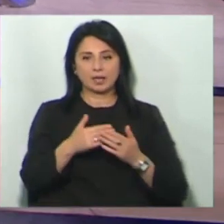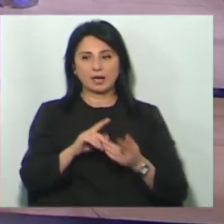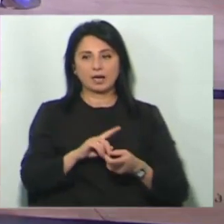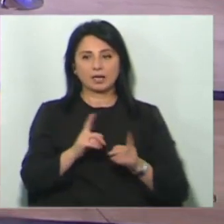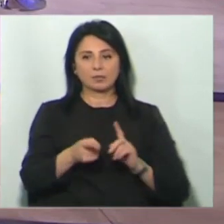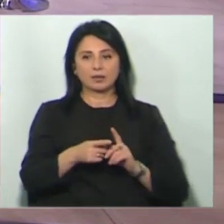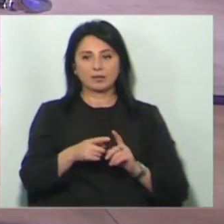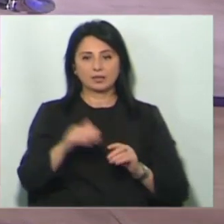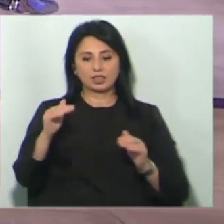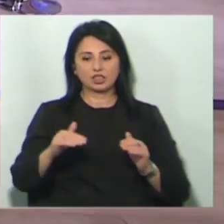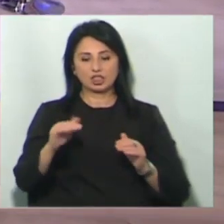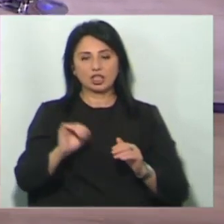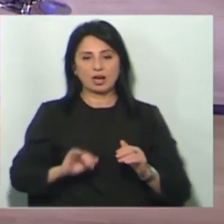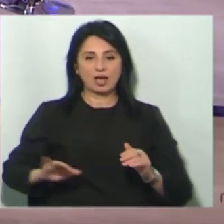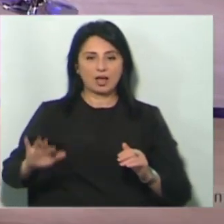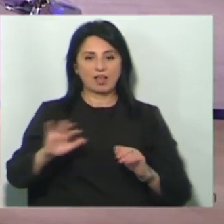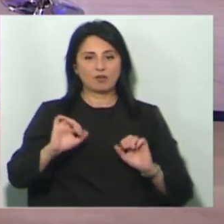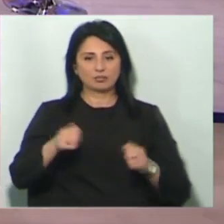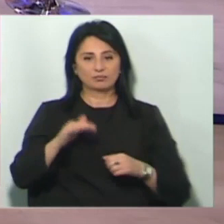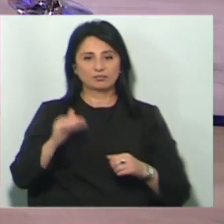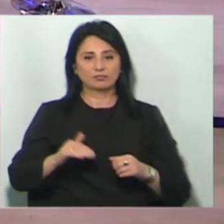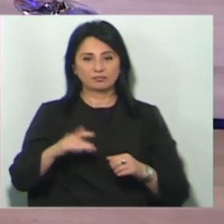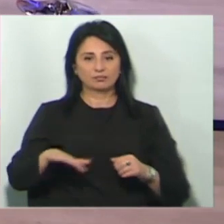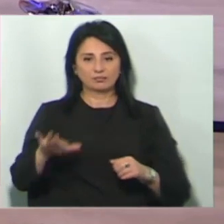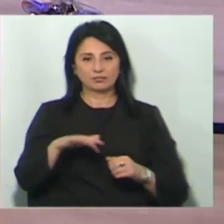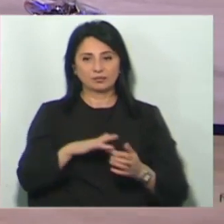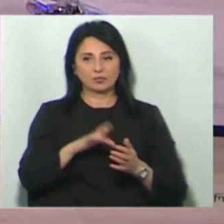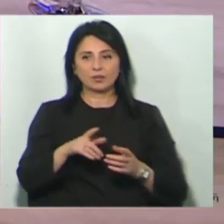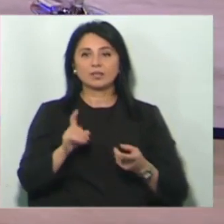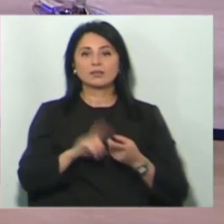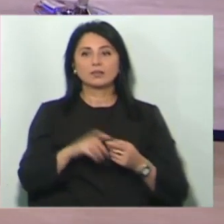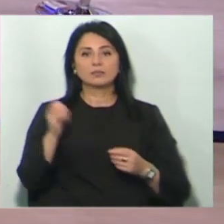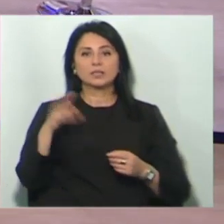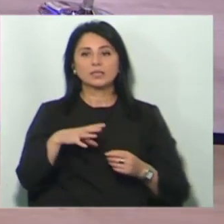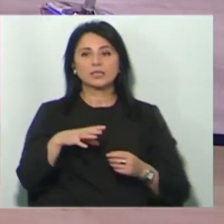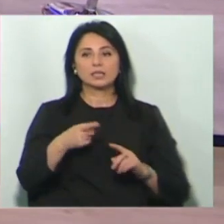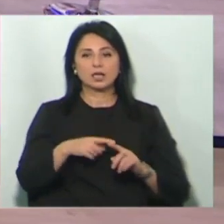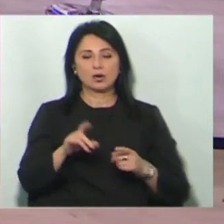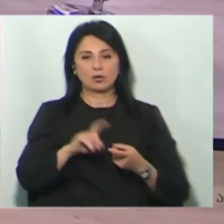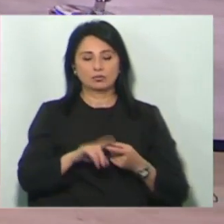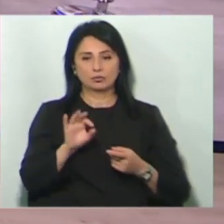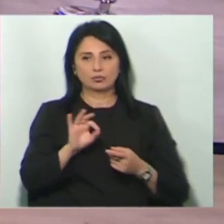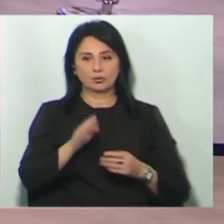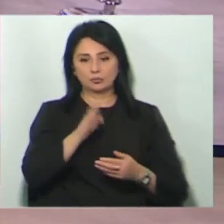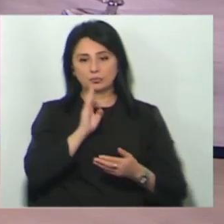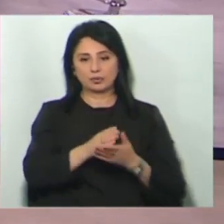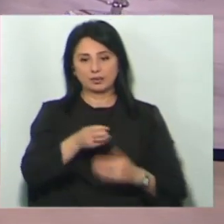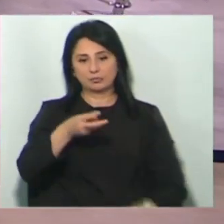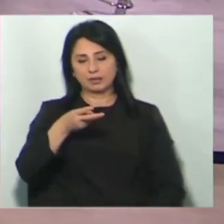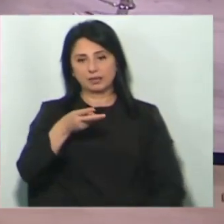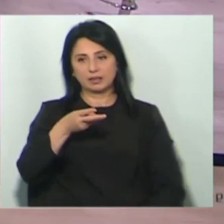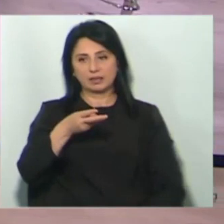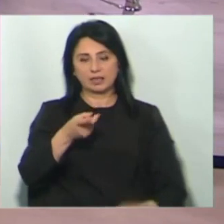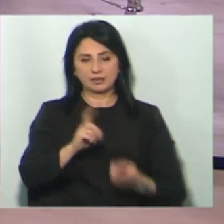არამედ ჩრდილოეთ ევროპის მოსახლეობას და უკავშირდება მზესთან ექსპოზიციას, ანუ პირდაპირი